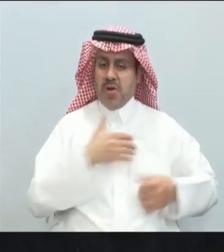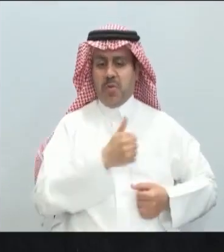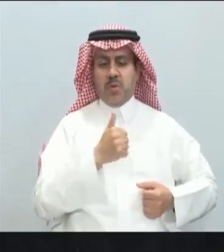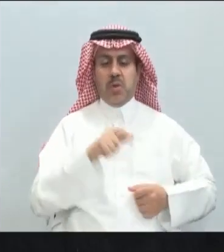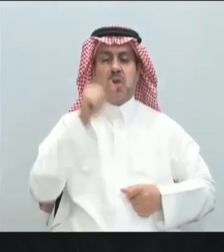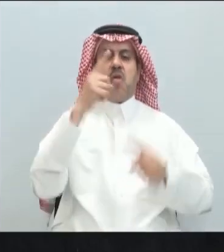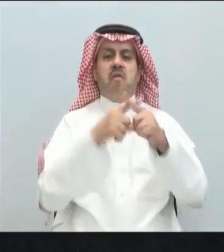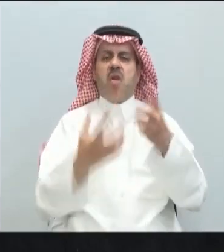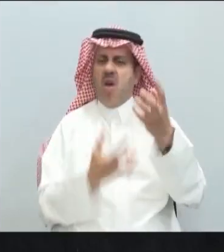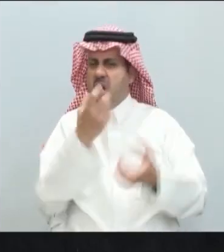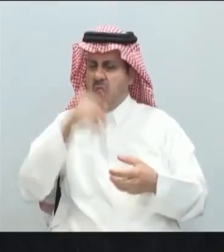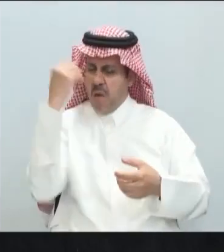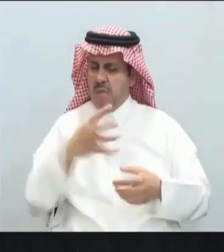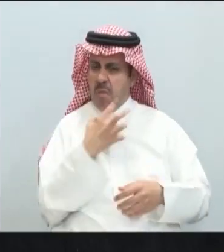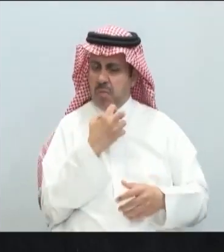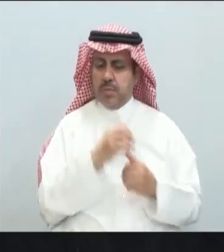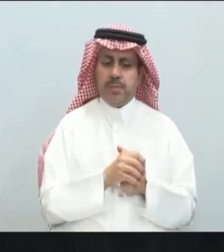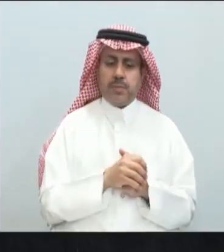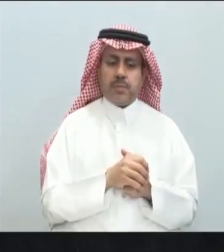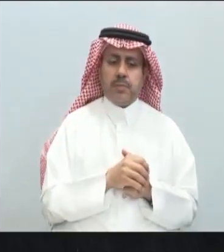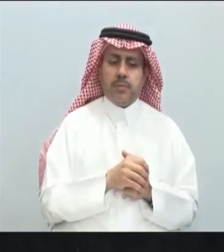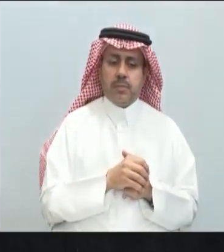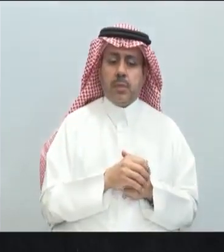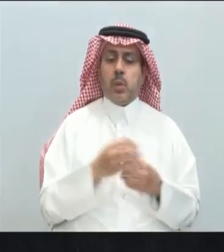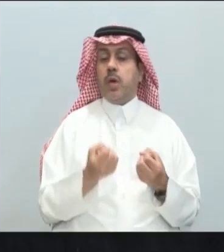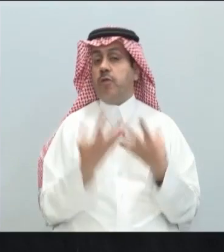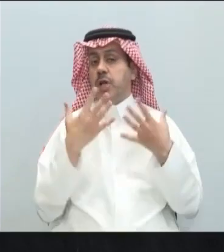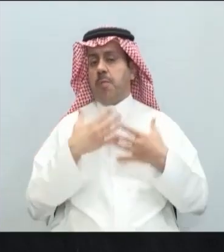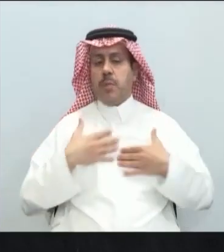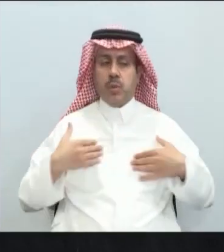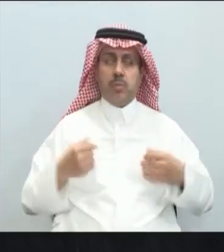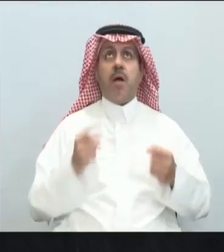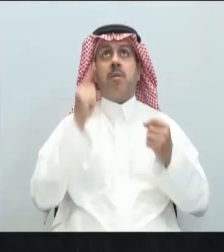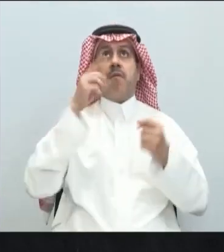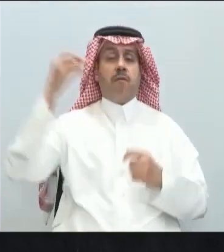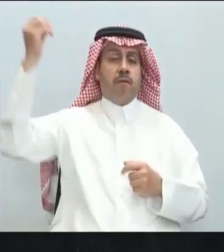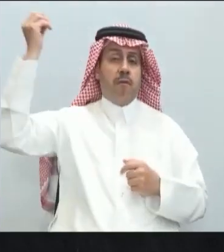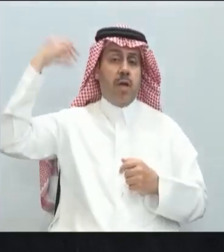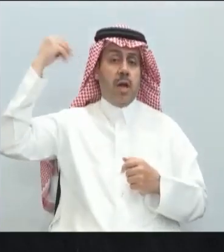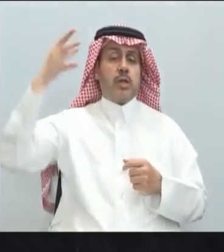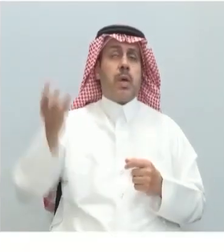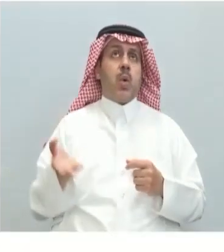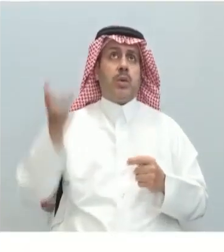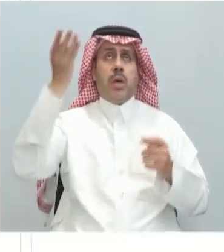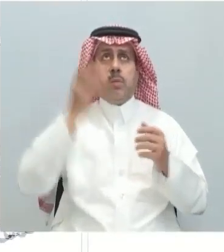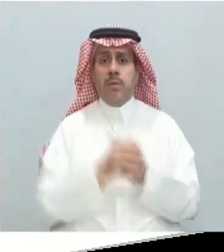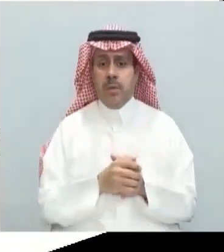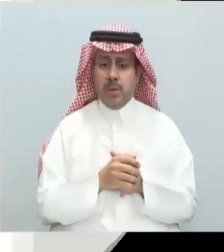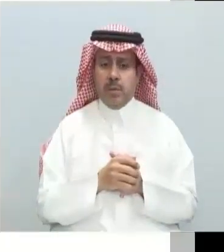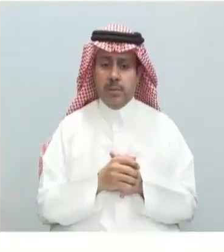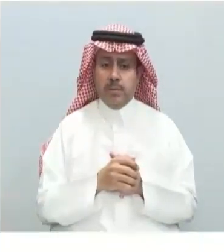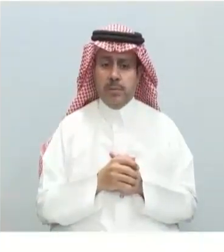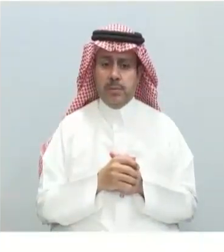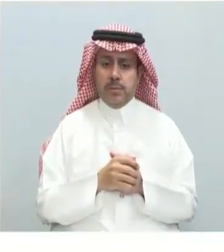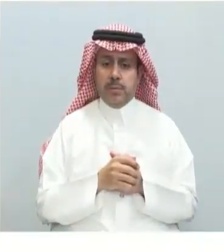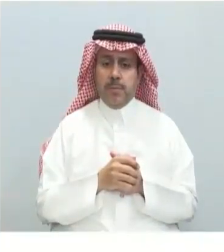به فاستحقوا العذاب واهل الجنه في نعيم مقيم بفضل الله سبحانه وتعالى ناتي ايها الطلاب